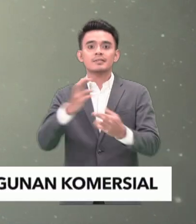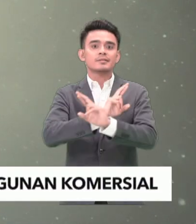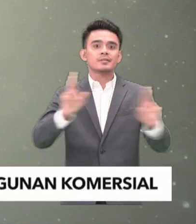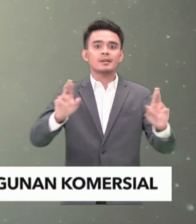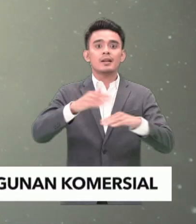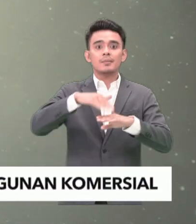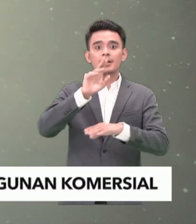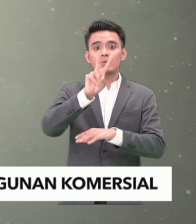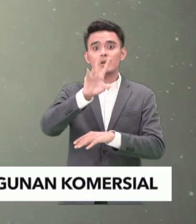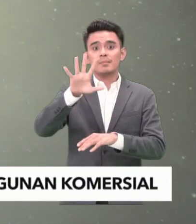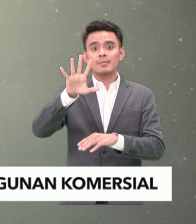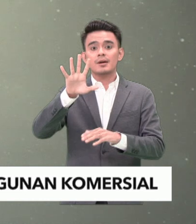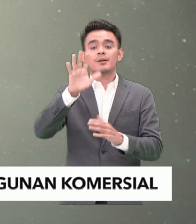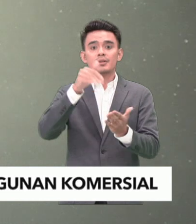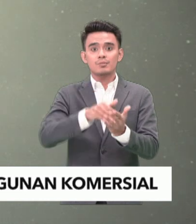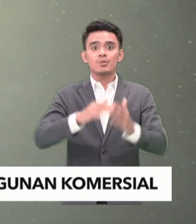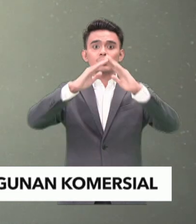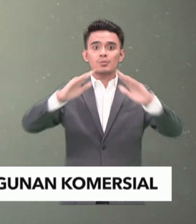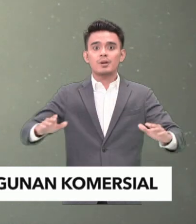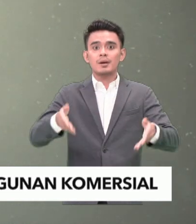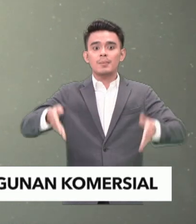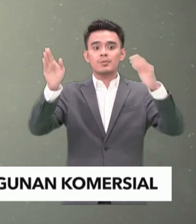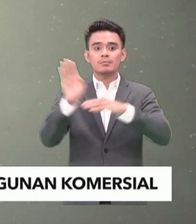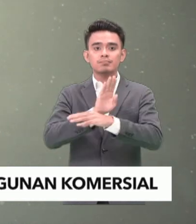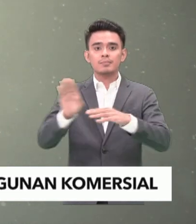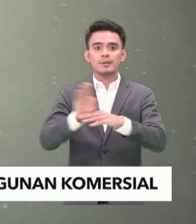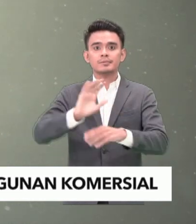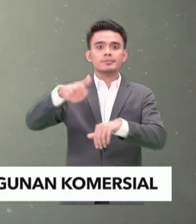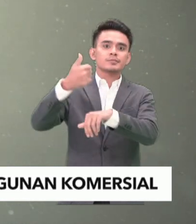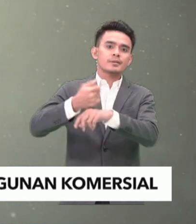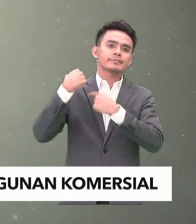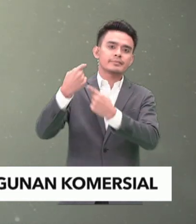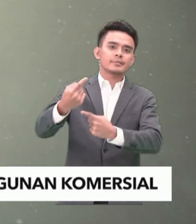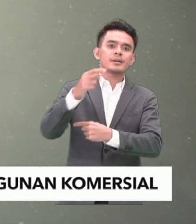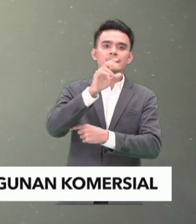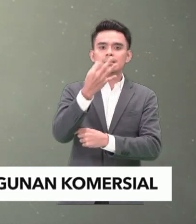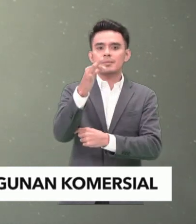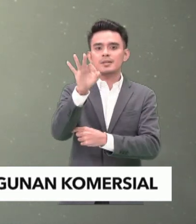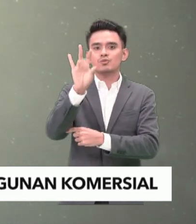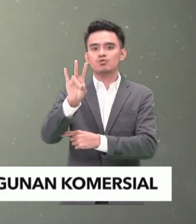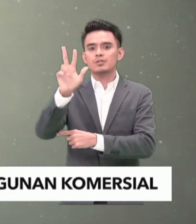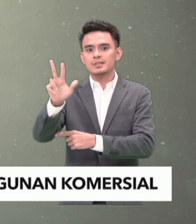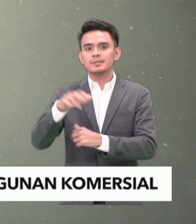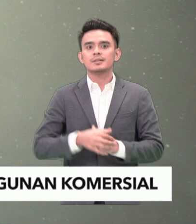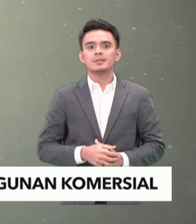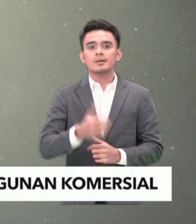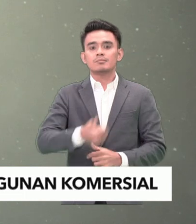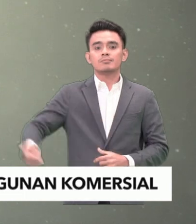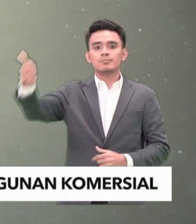lebih 25.000 unit kediaman dan bangunan komersial sejak di tubuhkan pada 1973 pengurusnya